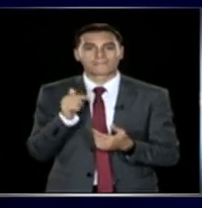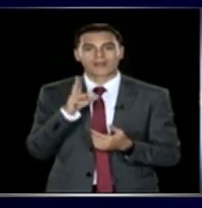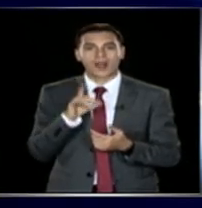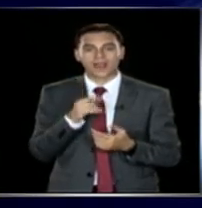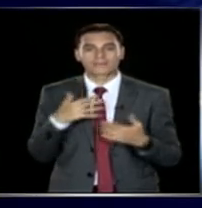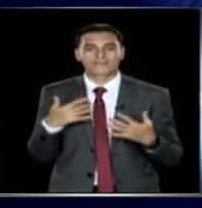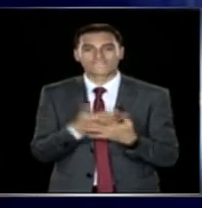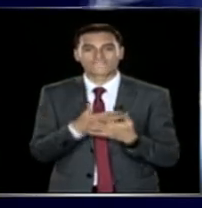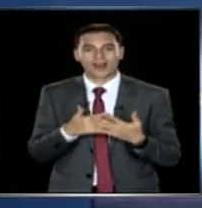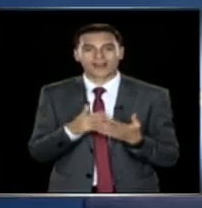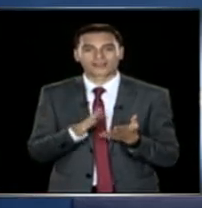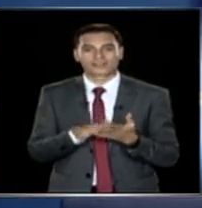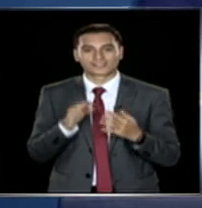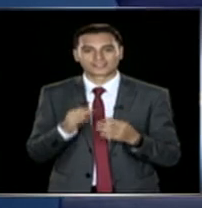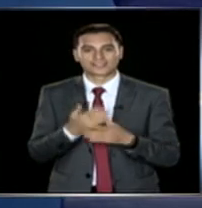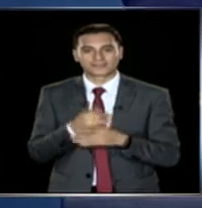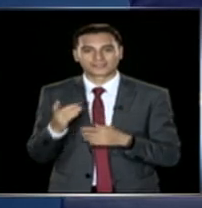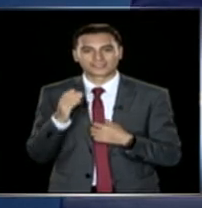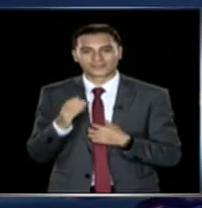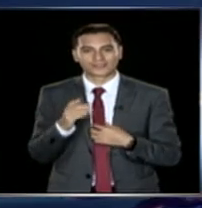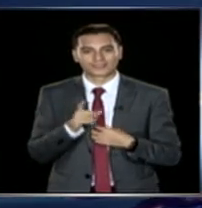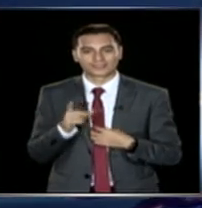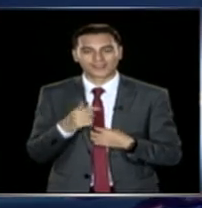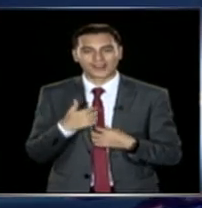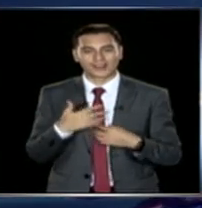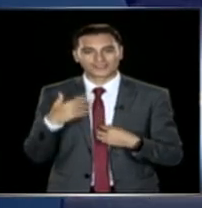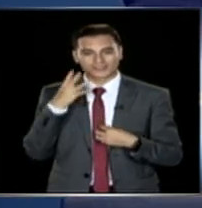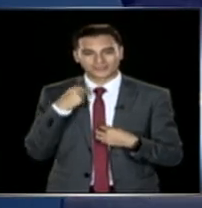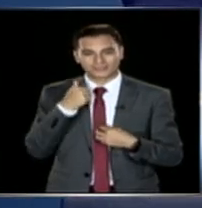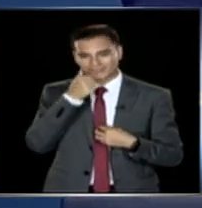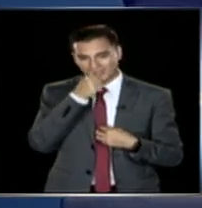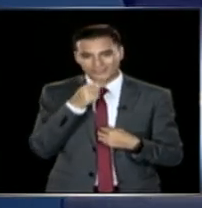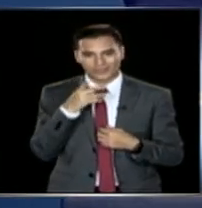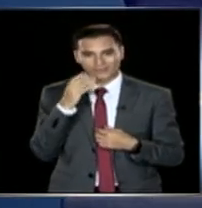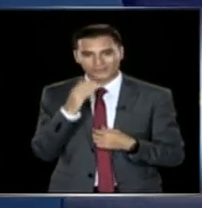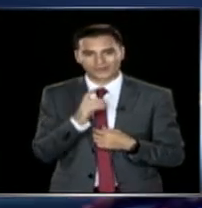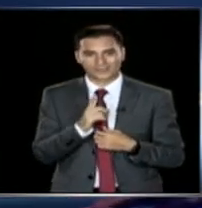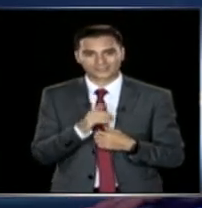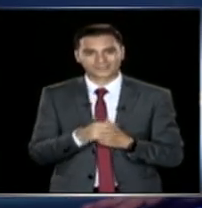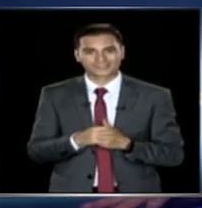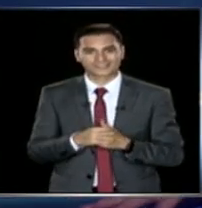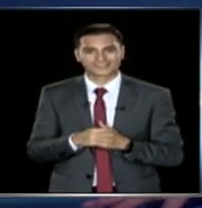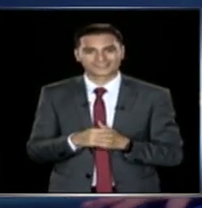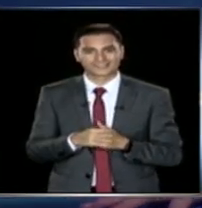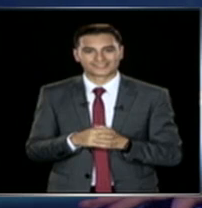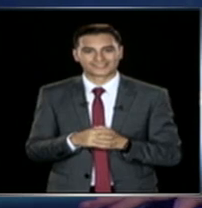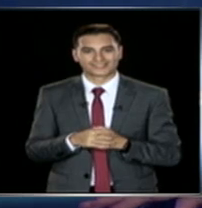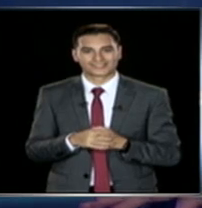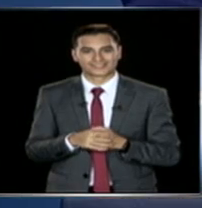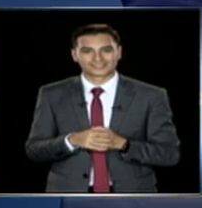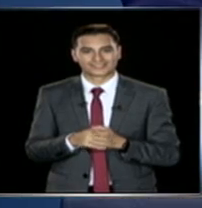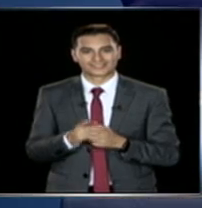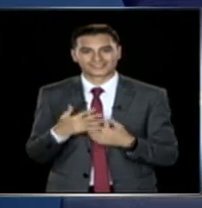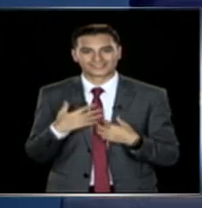ابراهيم فرحان جدا انك جاوبت. انا هبه مش مبسوط لما جاوبتش بصراحه.